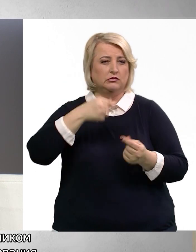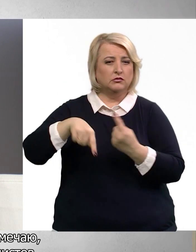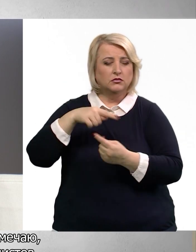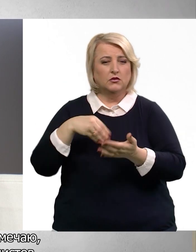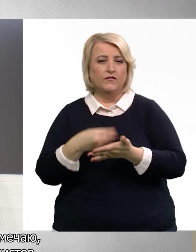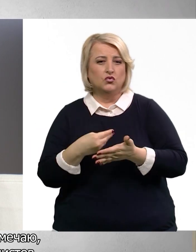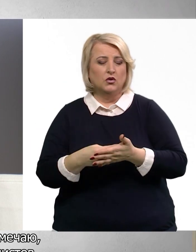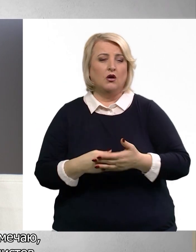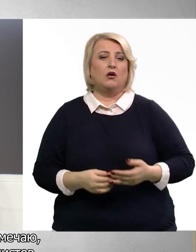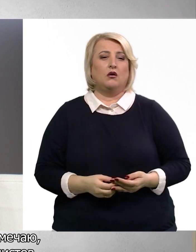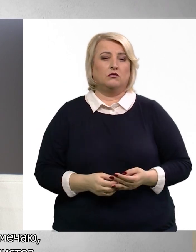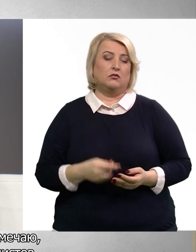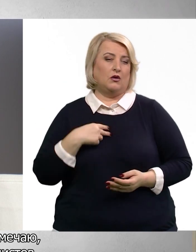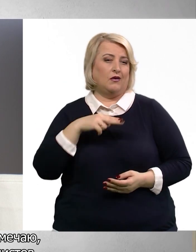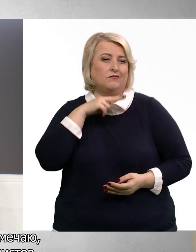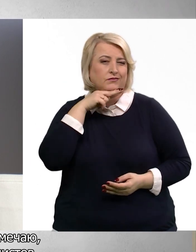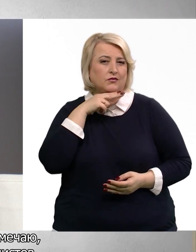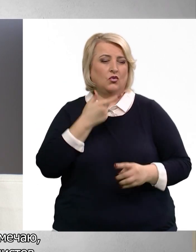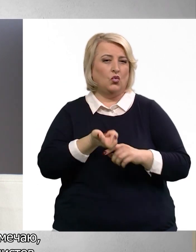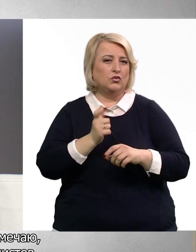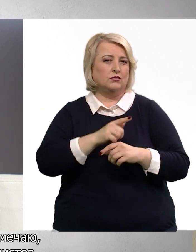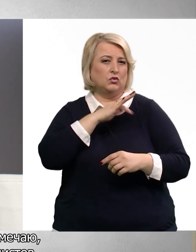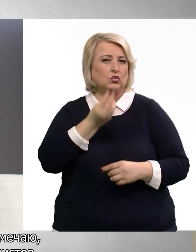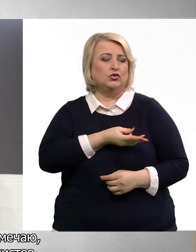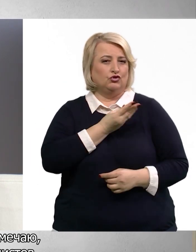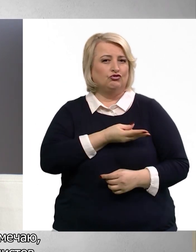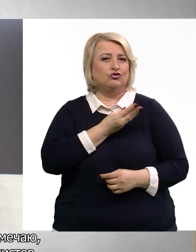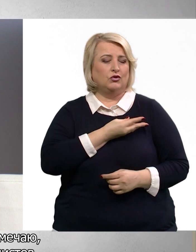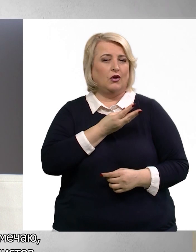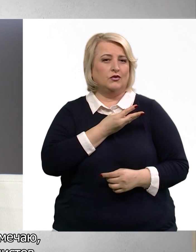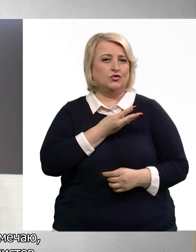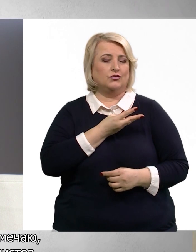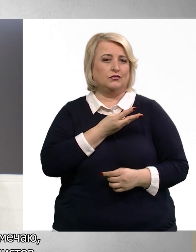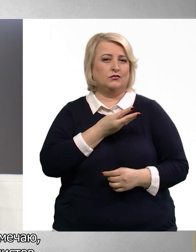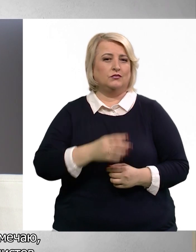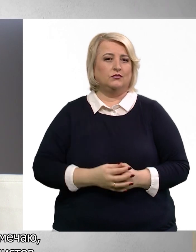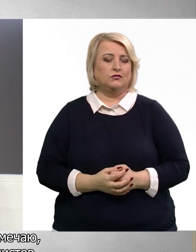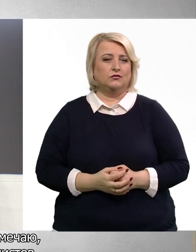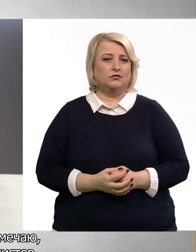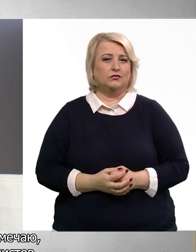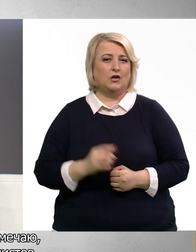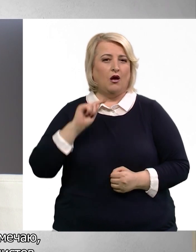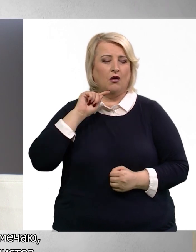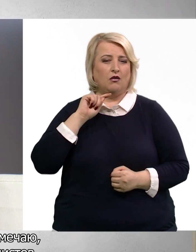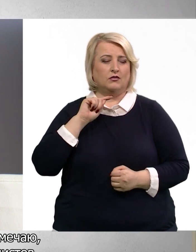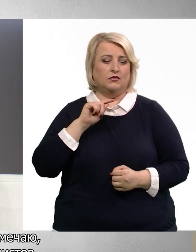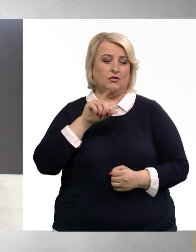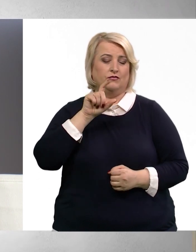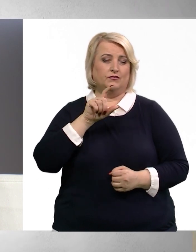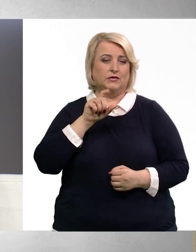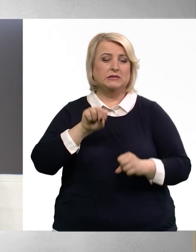financiare, observ o cerere foarte mare pentru specialiștii, deci economiști în Republica